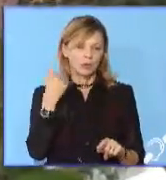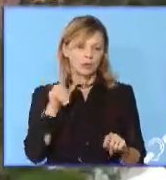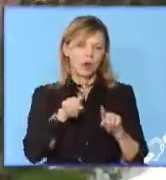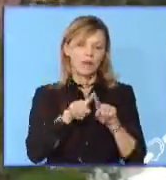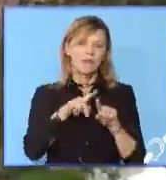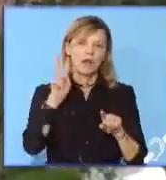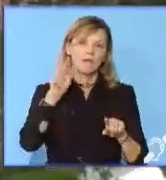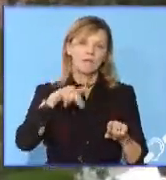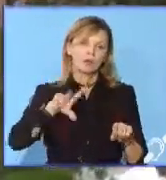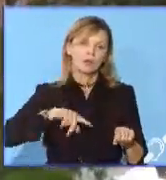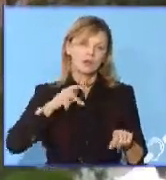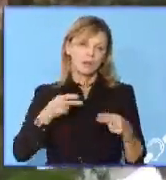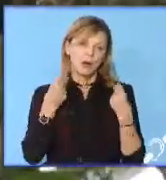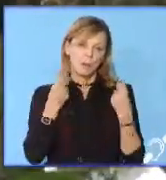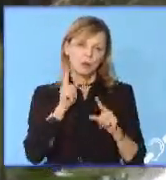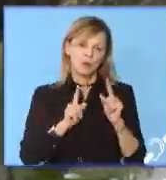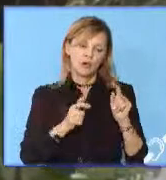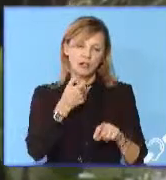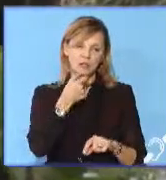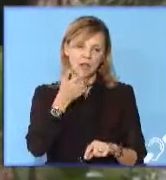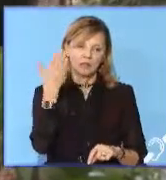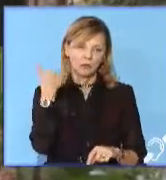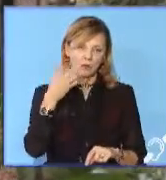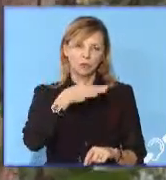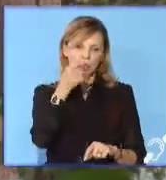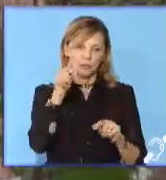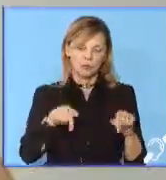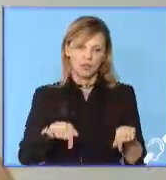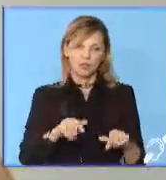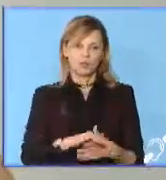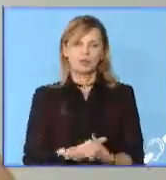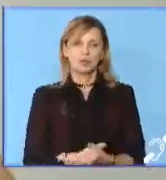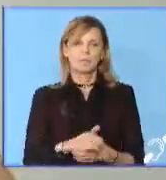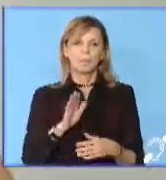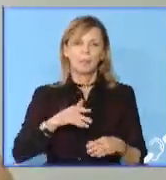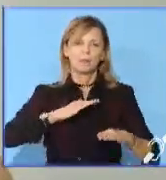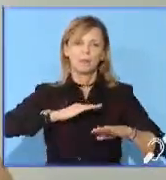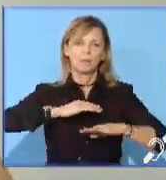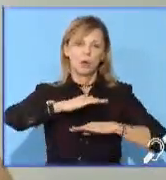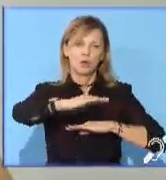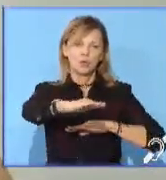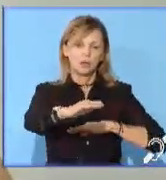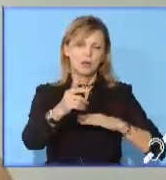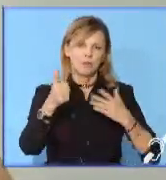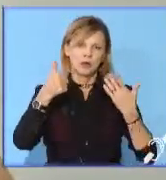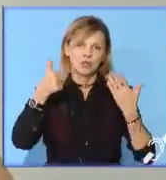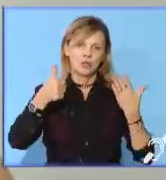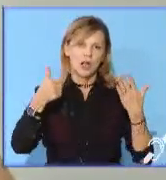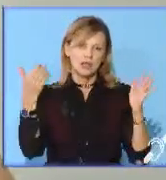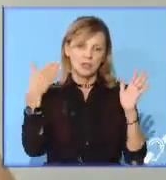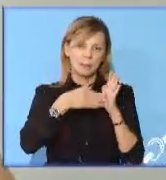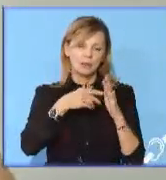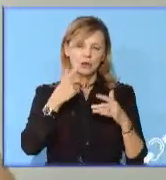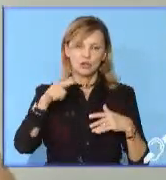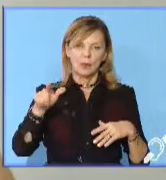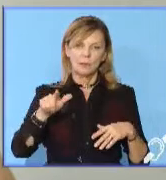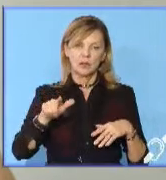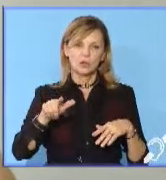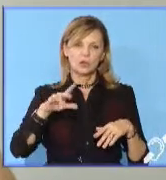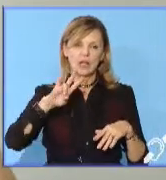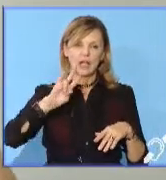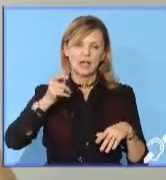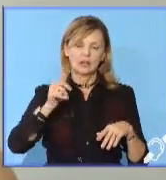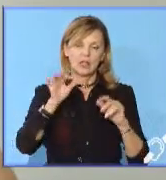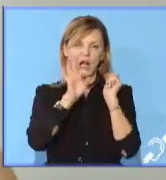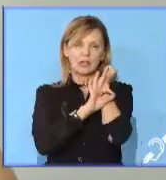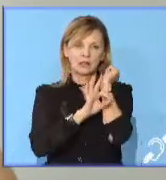va fi mai bun decât cel de anul trecut, mai spun aceștia. Avem o suprafață de 6.770 de hectare de